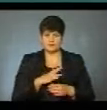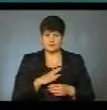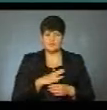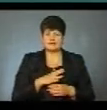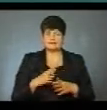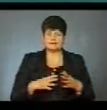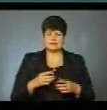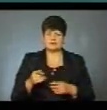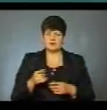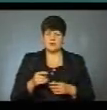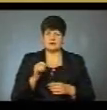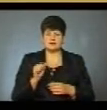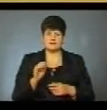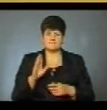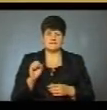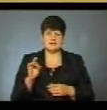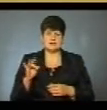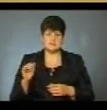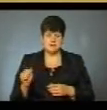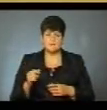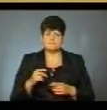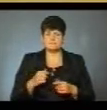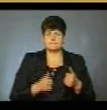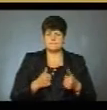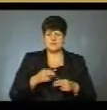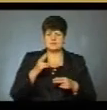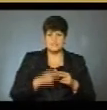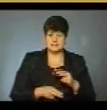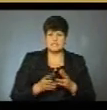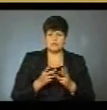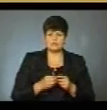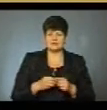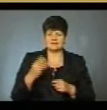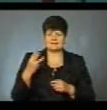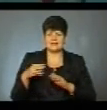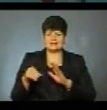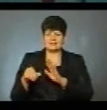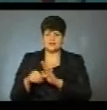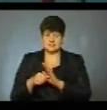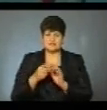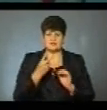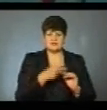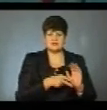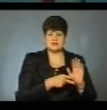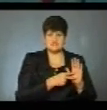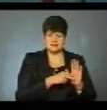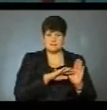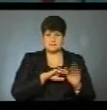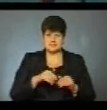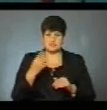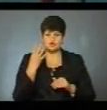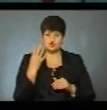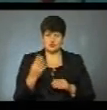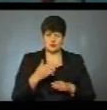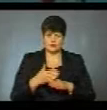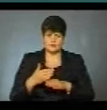тренера тернополянок Андрія Верцімаги, матч завершився з рахунком 36-27. Після чотирьох матчів